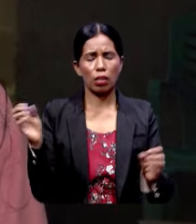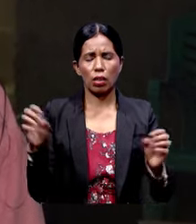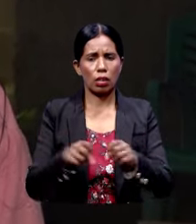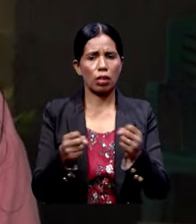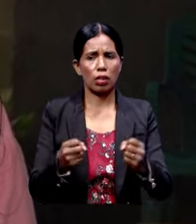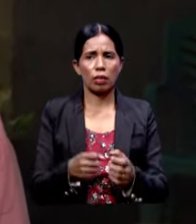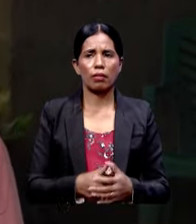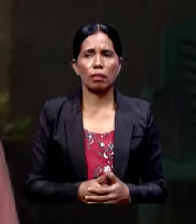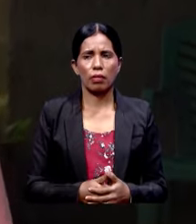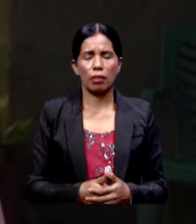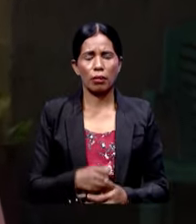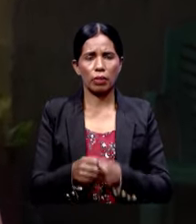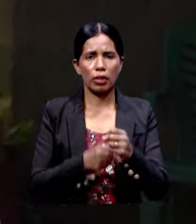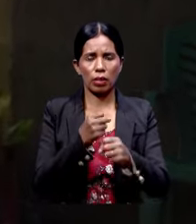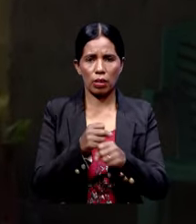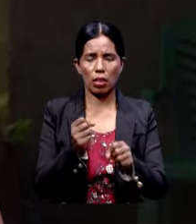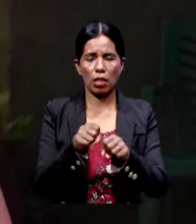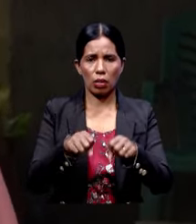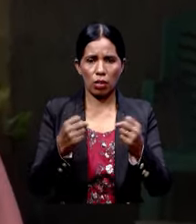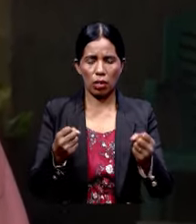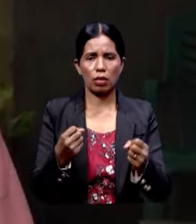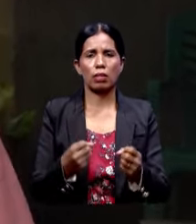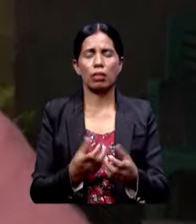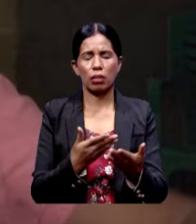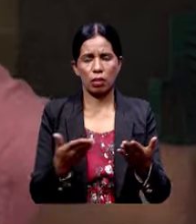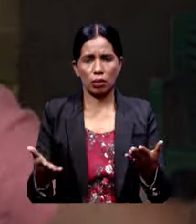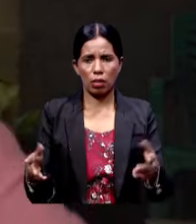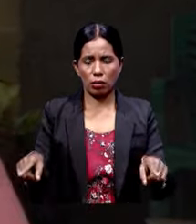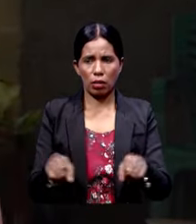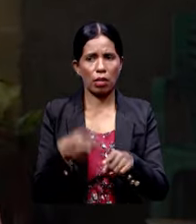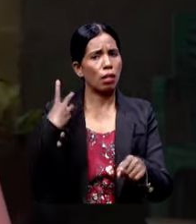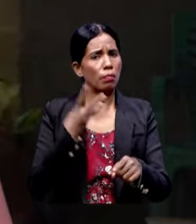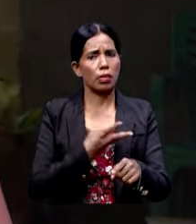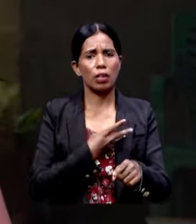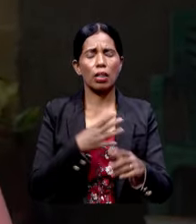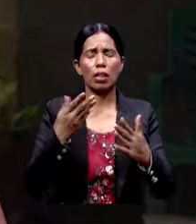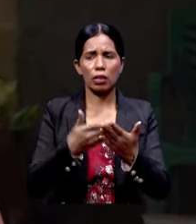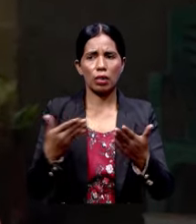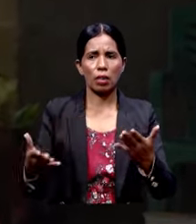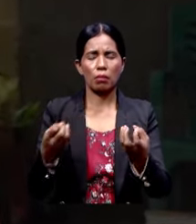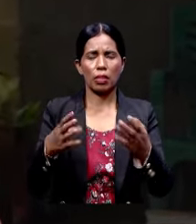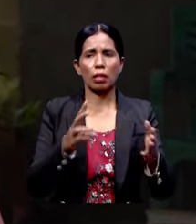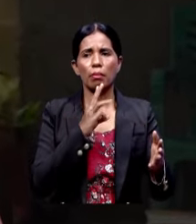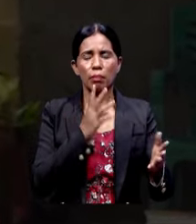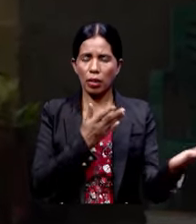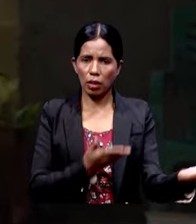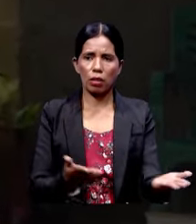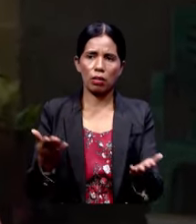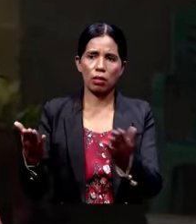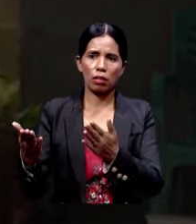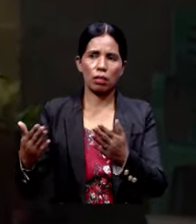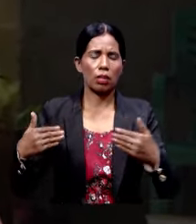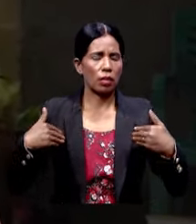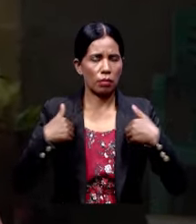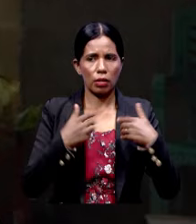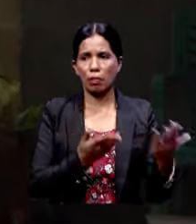hira laran ne maka sobu ami hansane ne. Ne ba ami sira san sira be barak mak be lori animal sira be